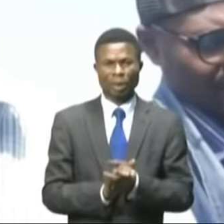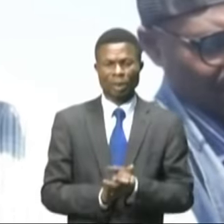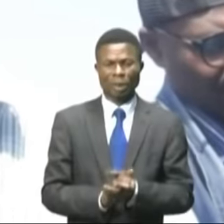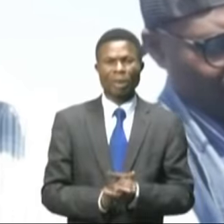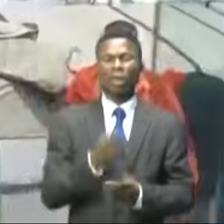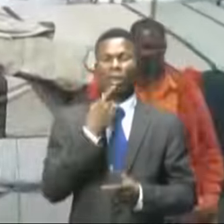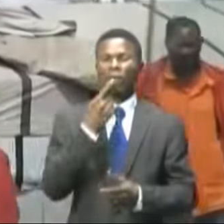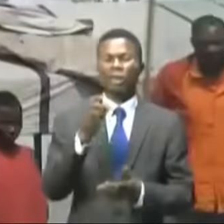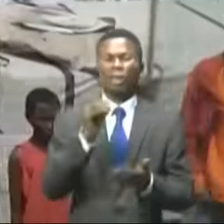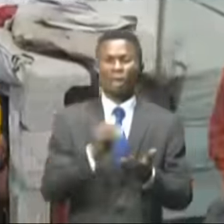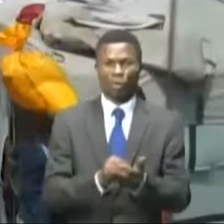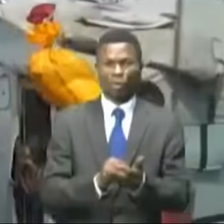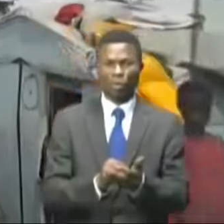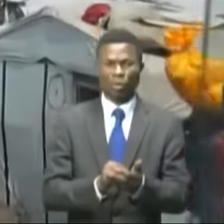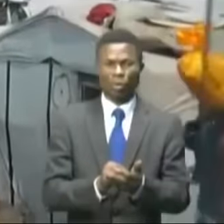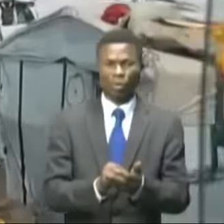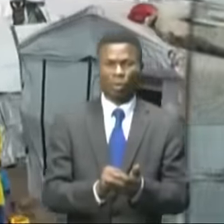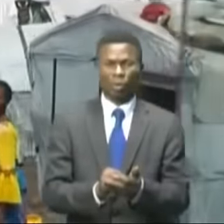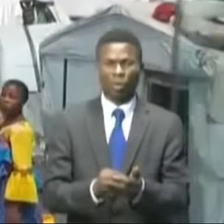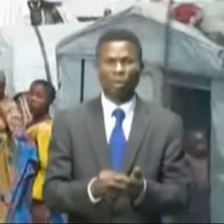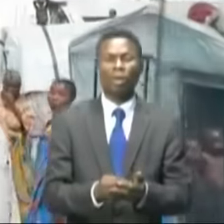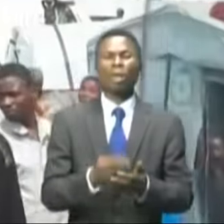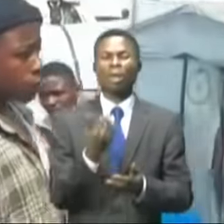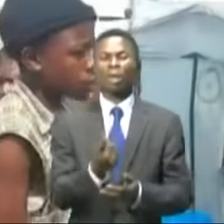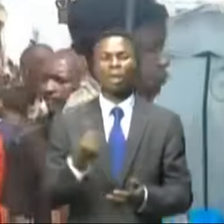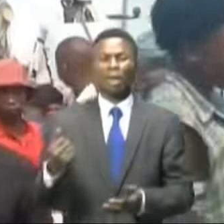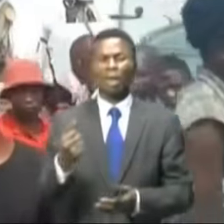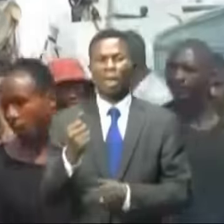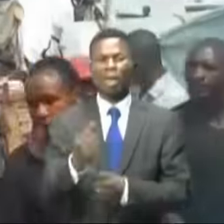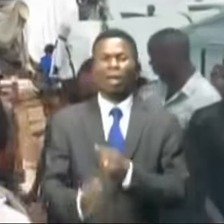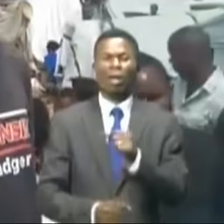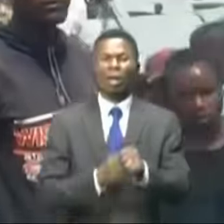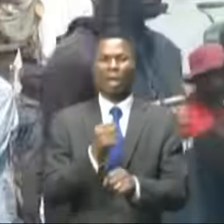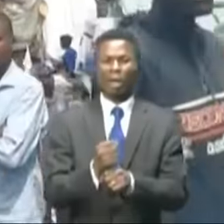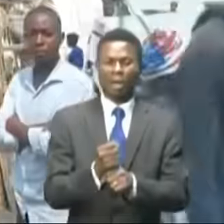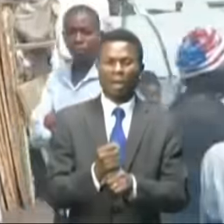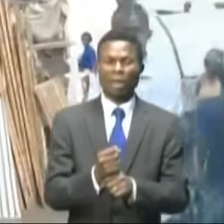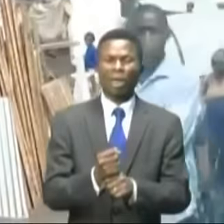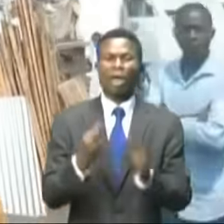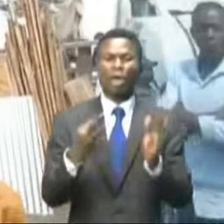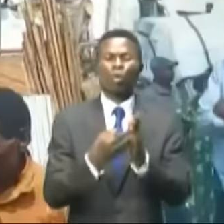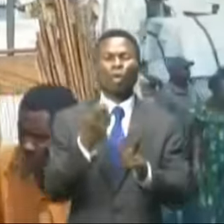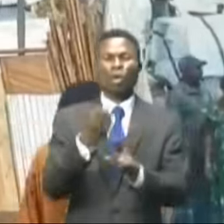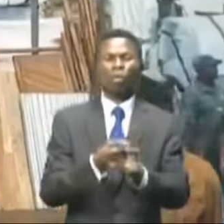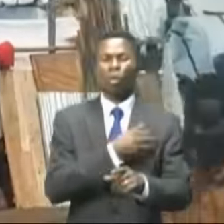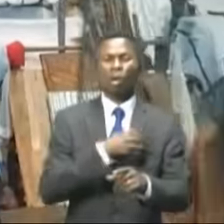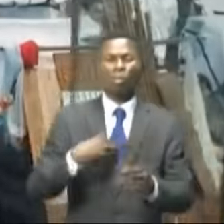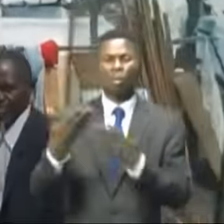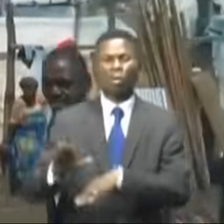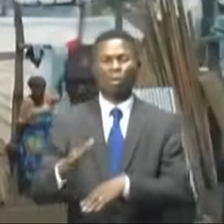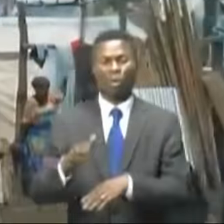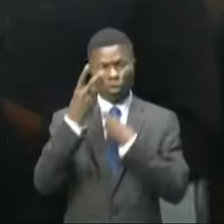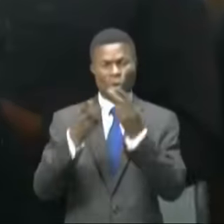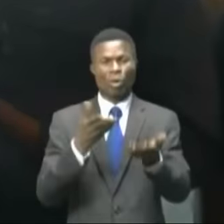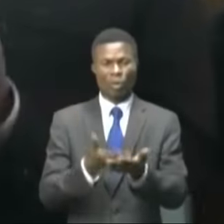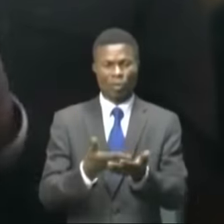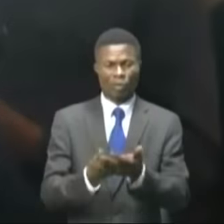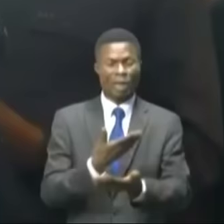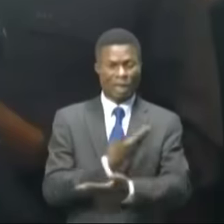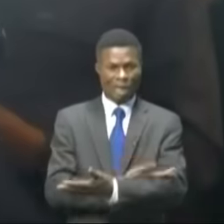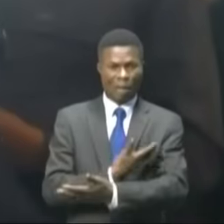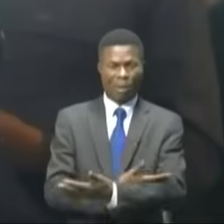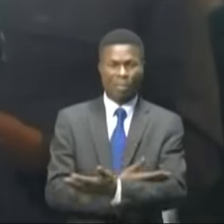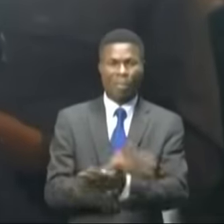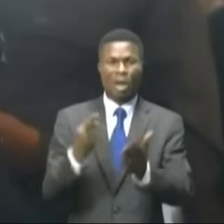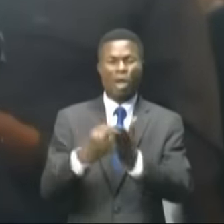est de signaler que l'enfant Grâce de 8 mois dont la mère a trouvé la mort a été visité par cette délégation